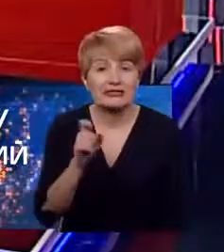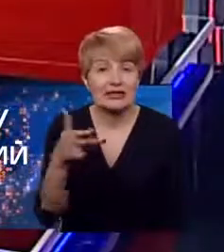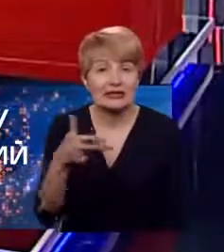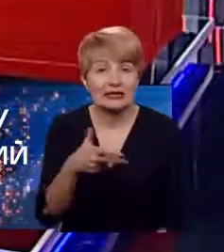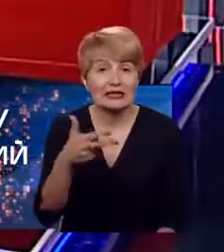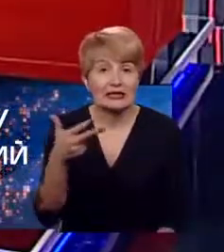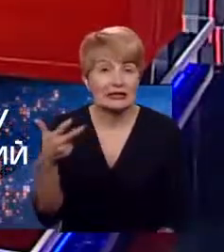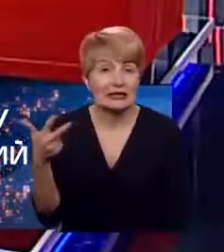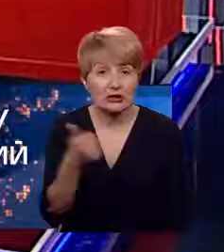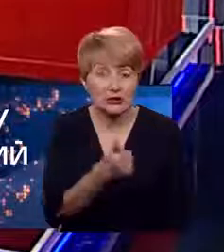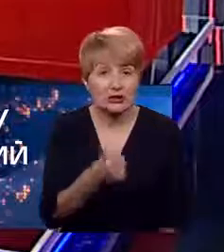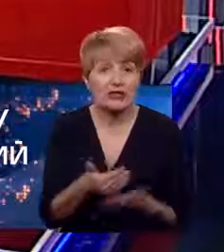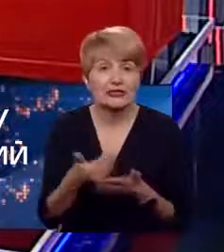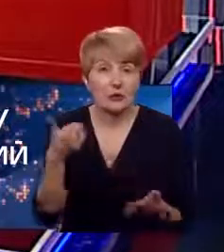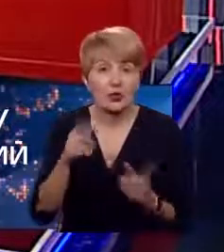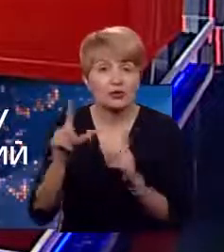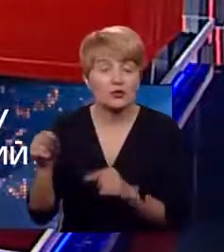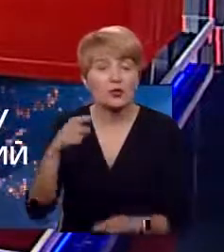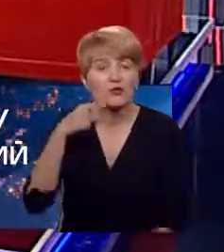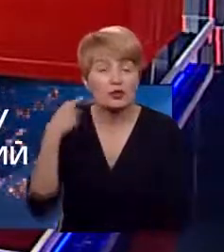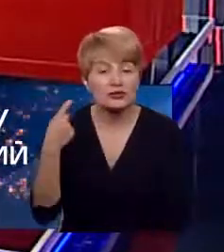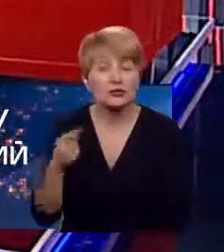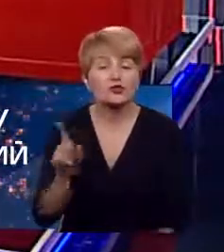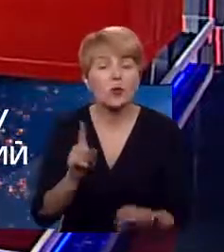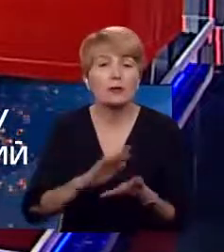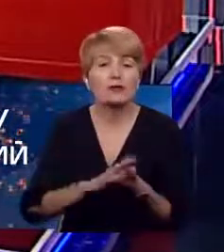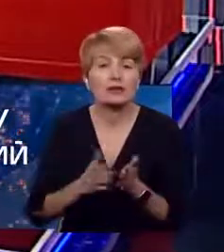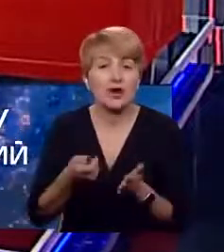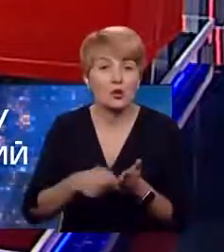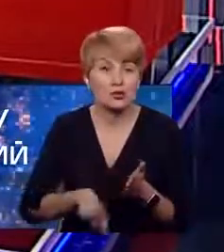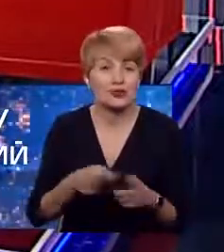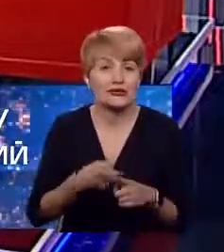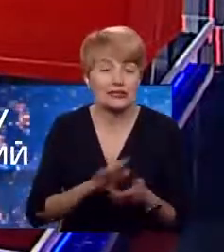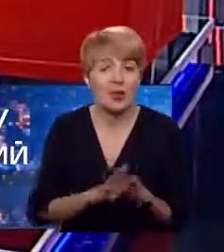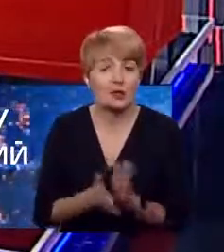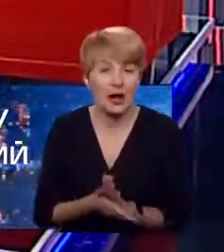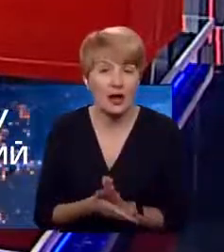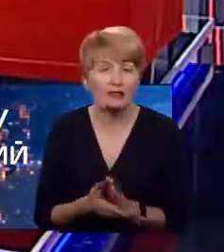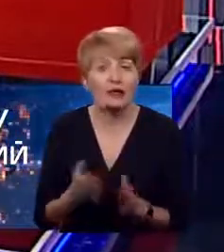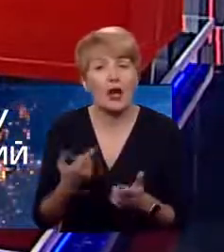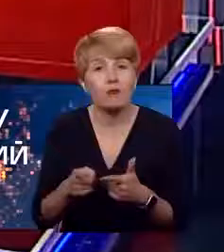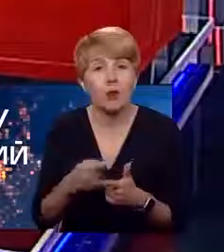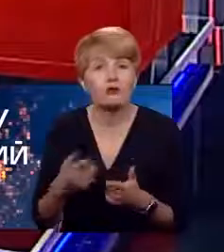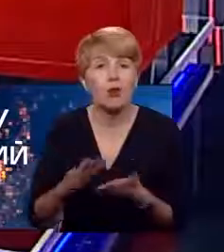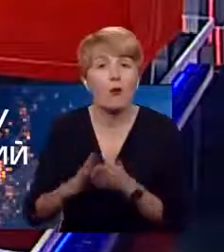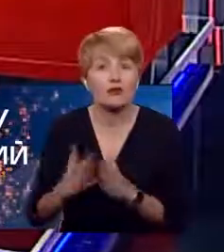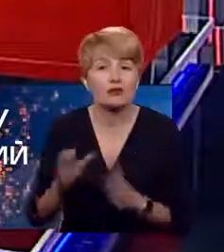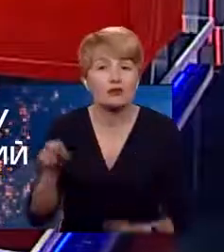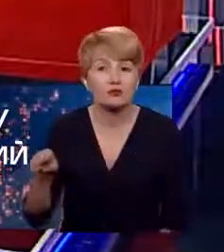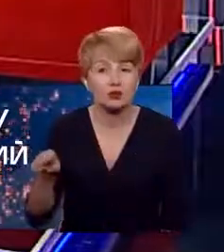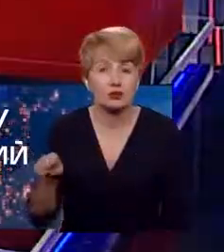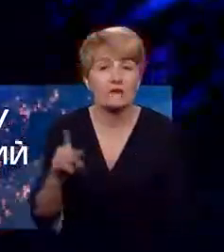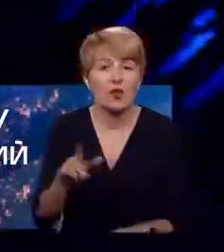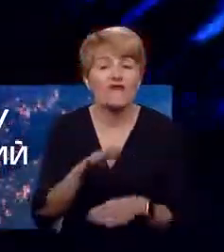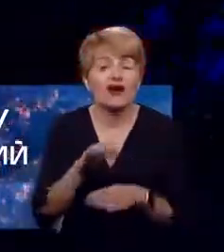до поїздки в Росію для того, щоб заключити ці контракти чи про щось домовитися з Путіним, вона